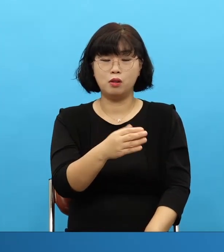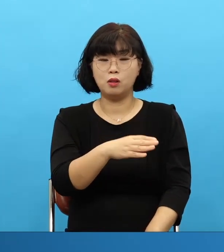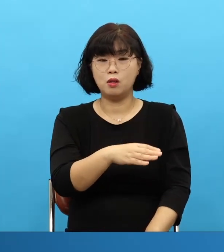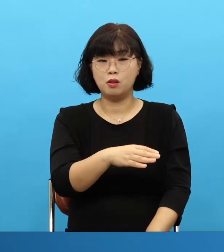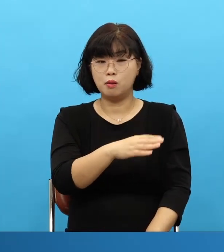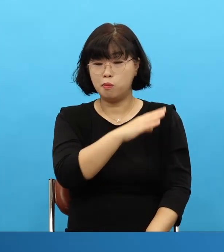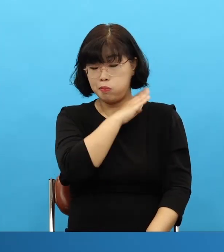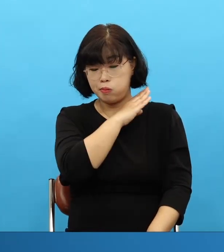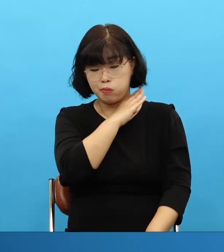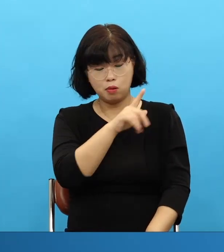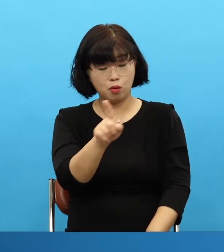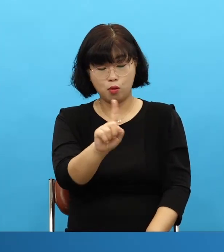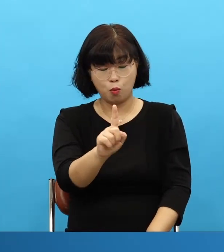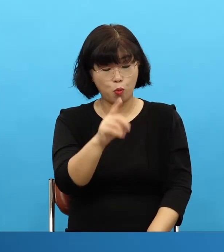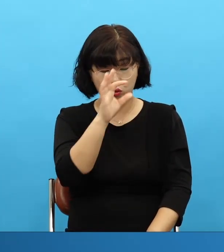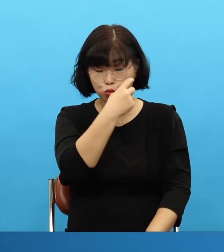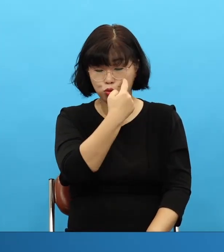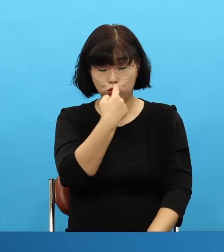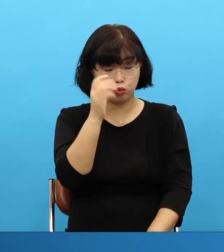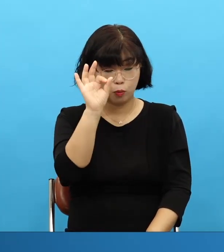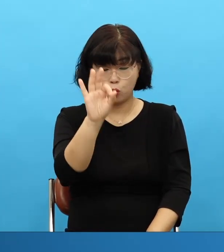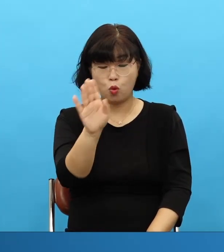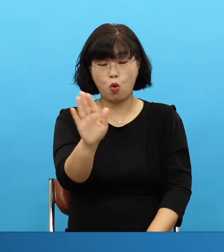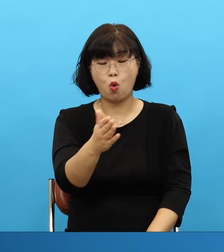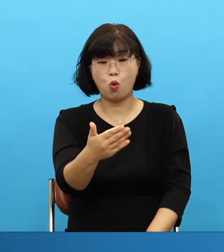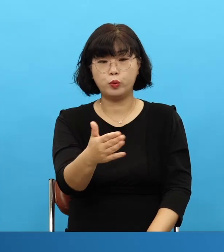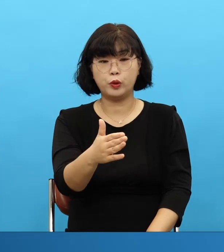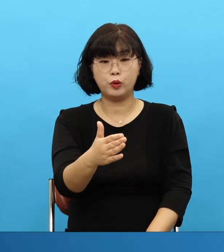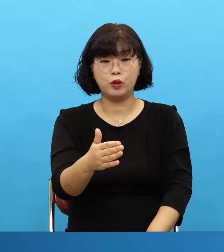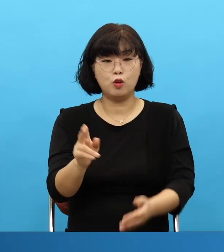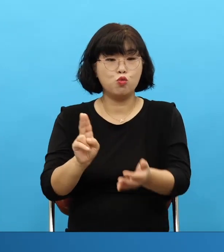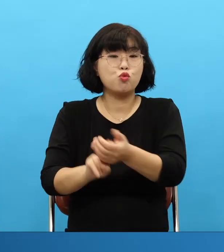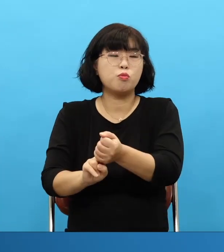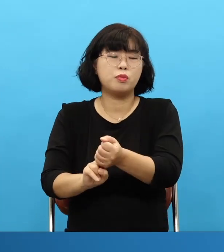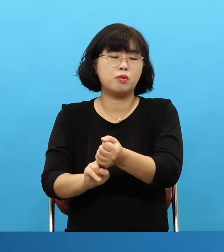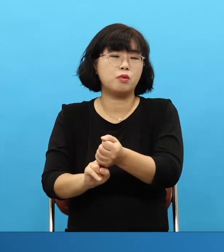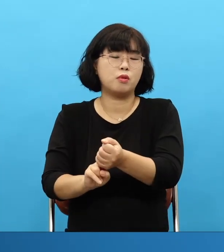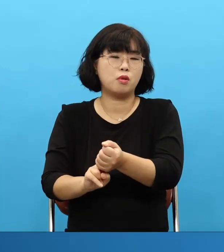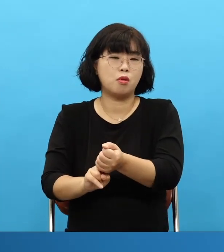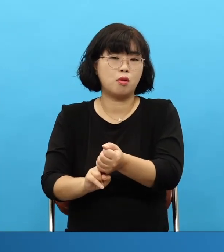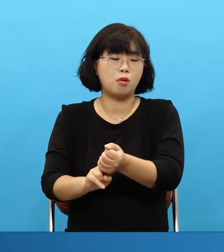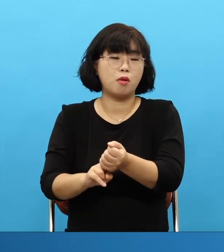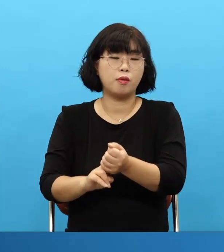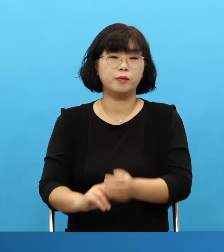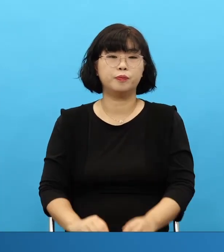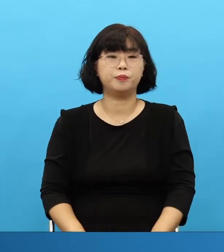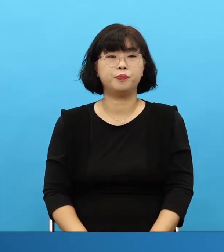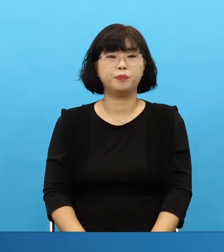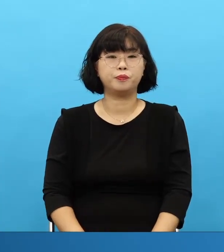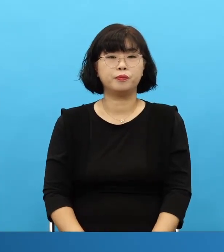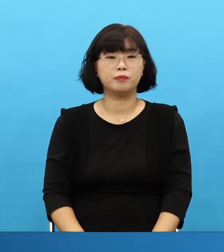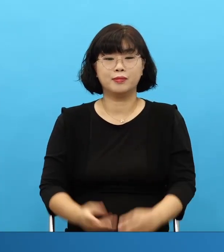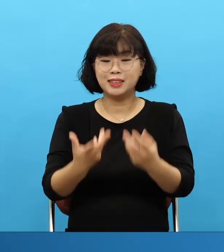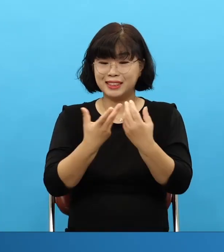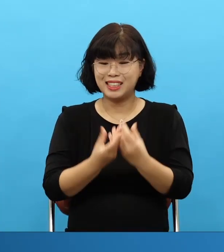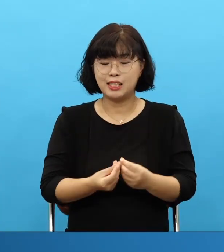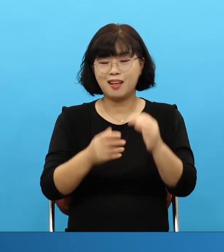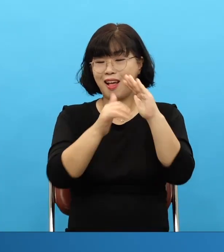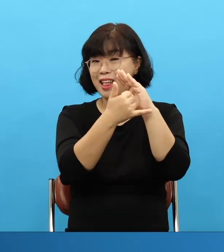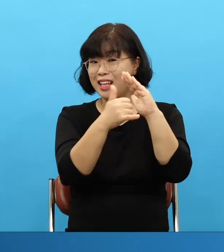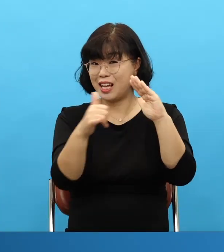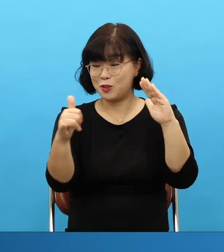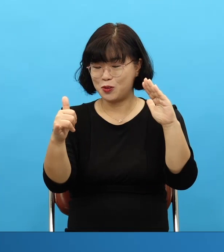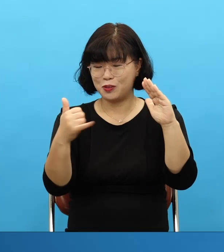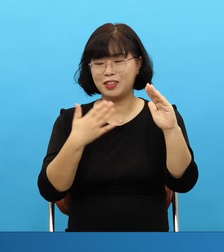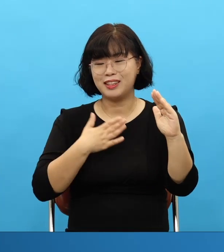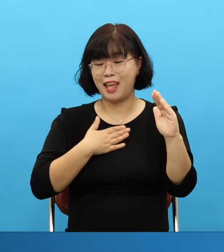of this. 자, 사실은 우리가 그러면은 가족이 있다 손 칩시다. Then let's say that, for example, we do